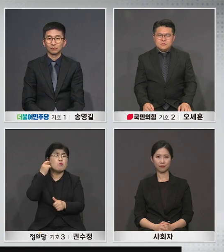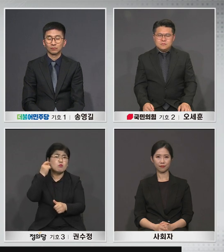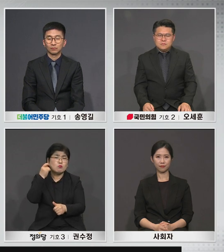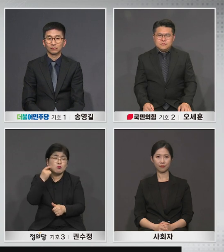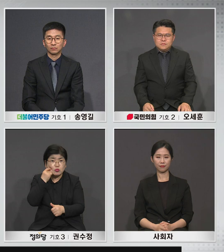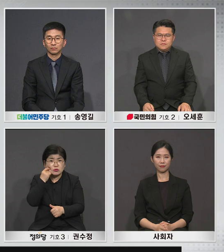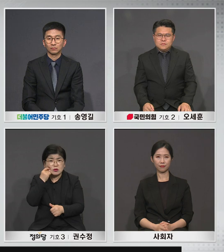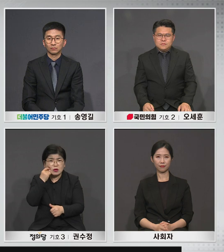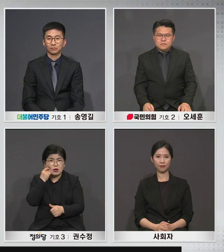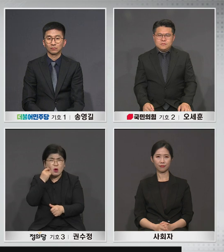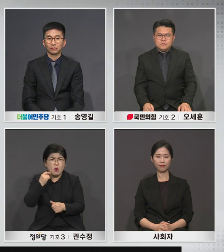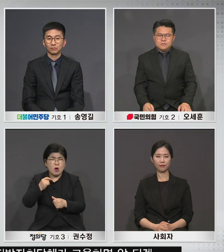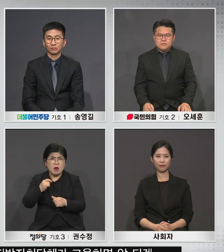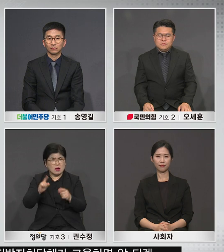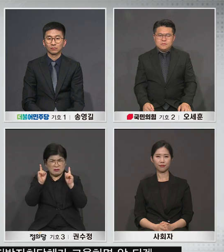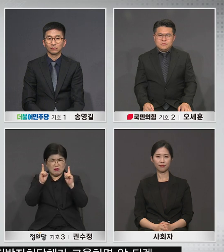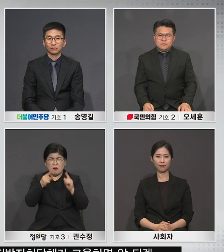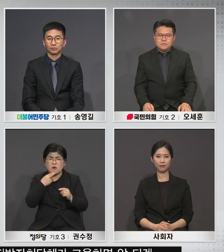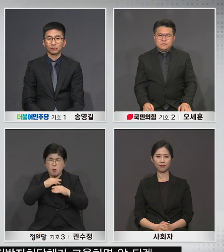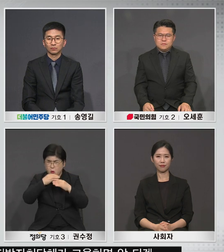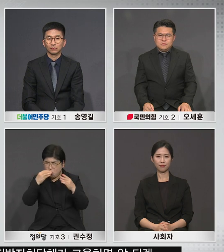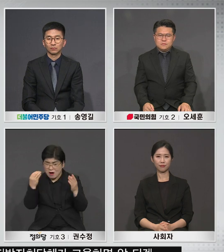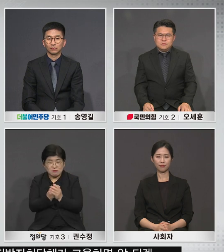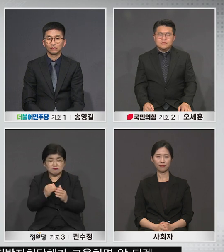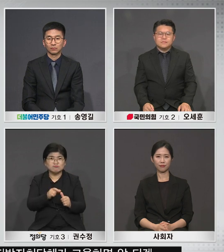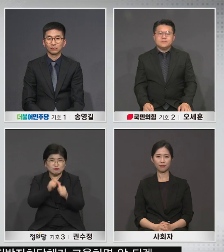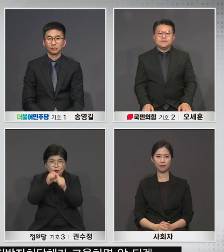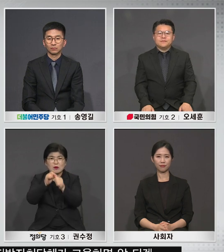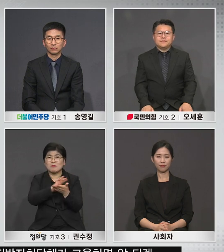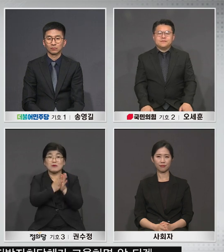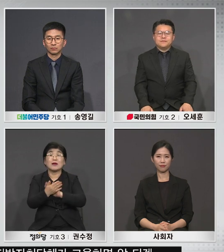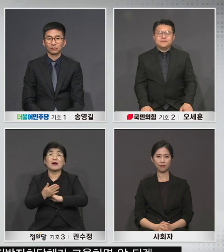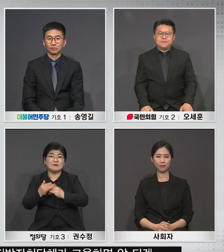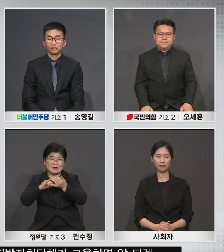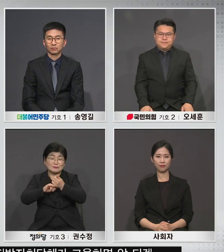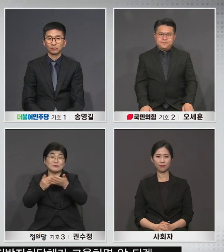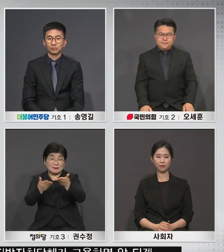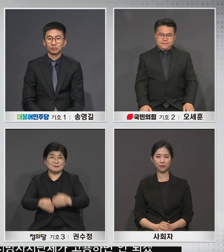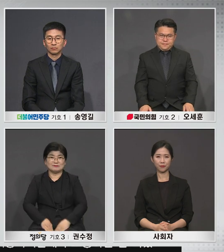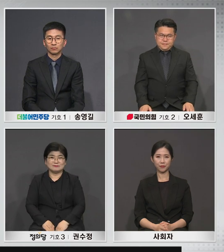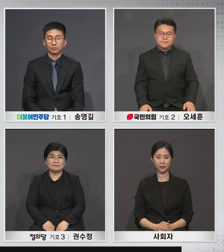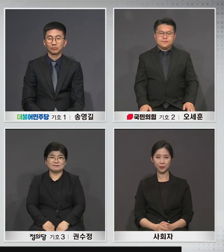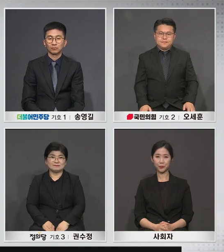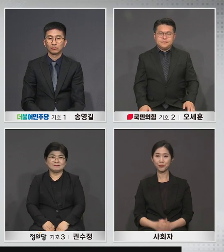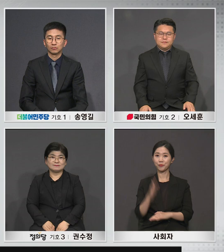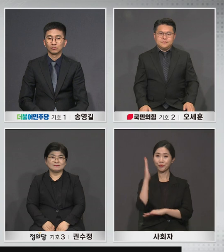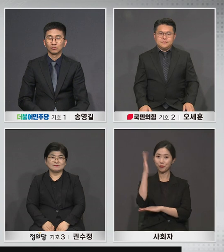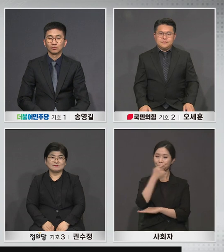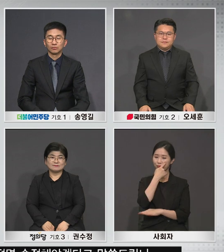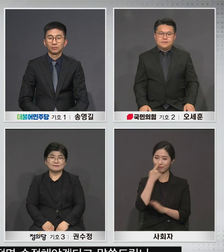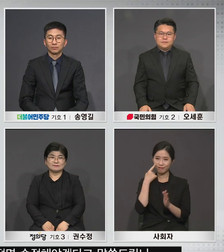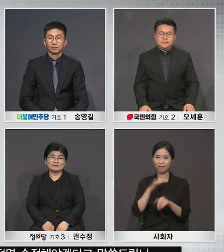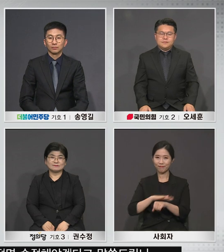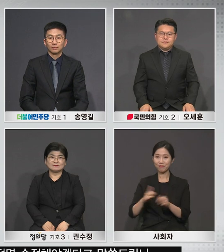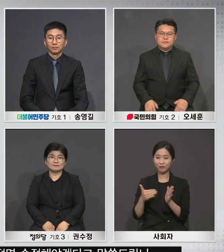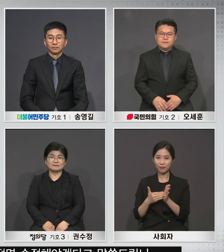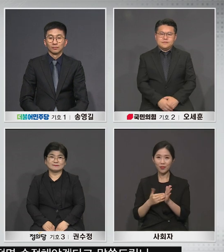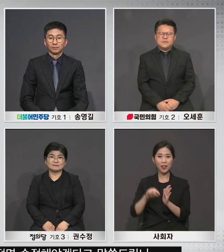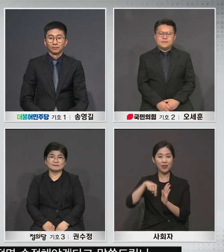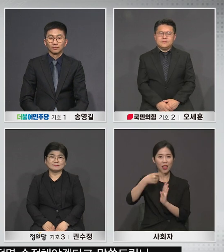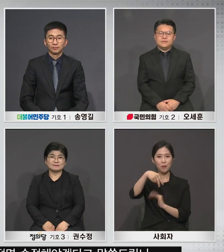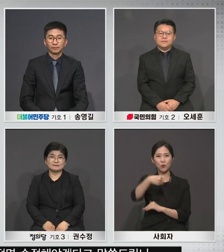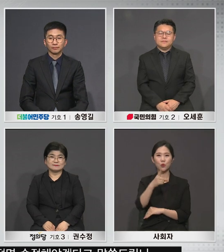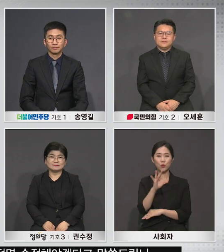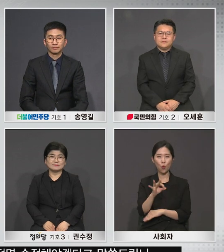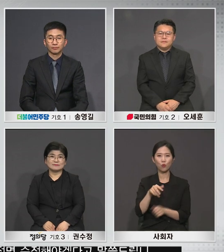없는 완전 고용 도시로 서울시를 전면 수정하겠다고 말씀드립니다. 권수정 후보 말씀 잘 들었고요. 송영길 후보의 말씀 또